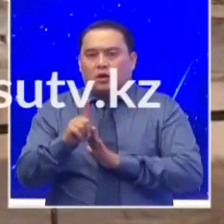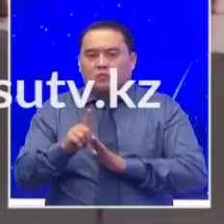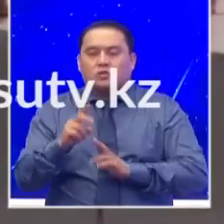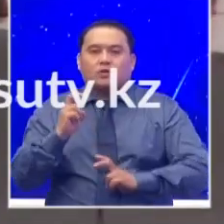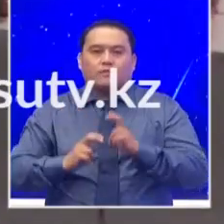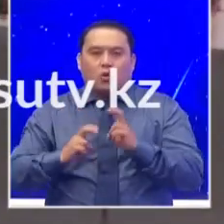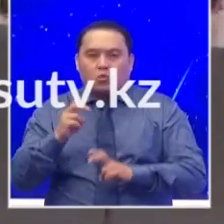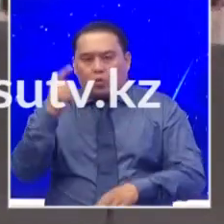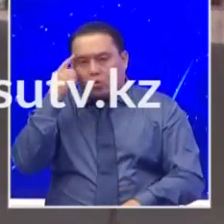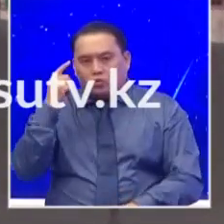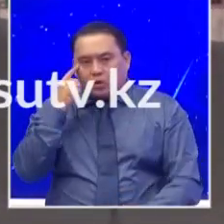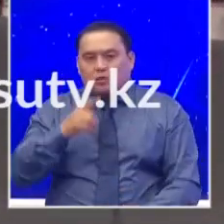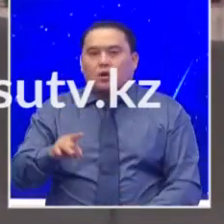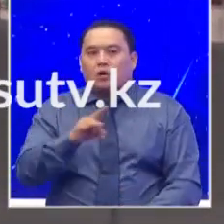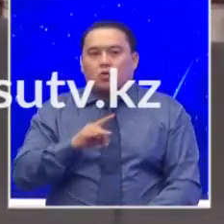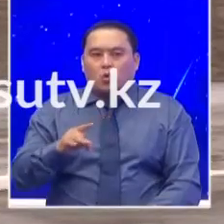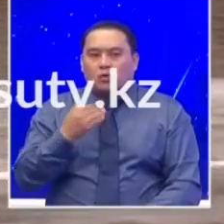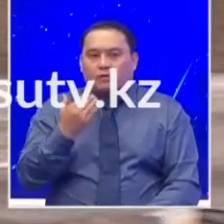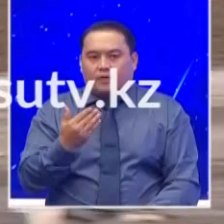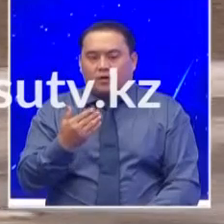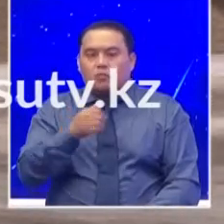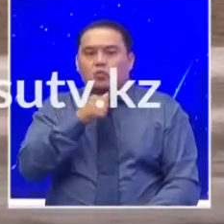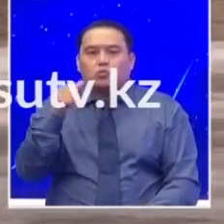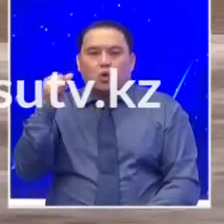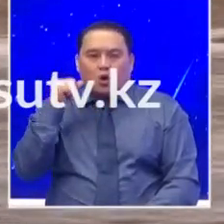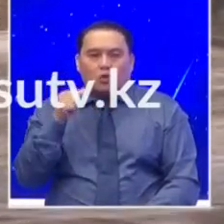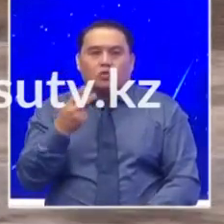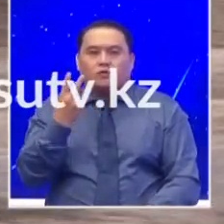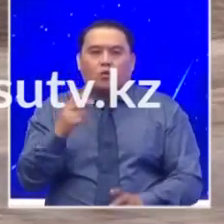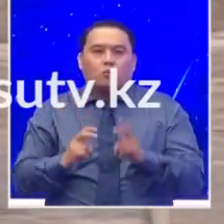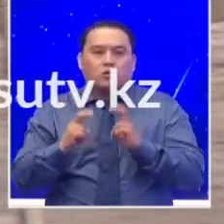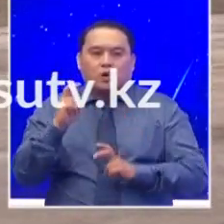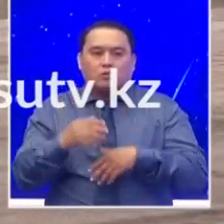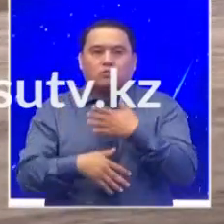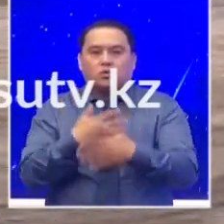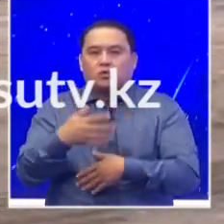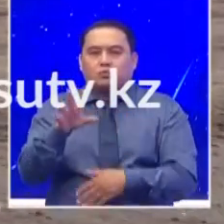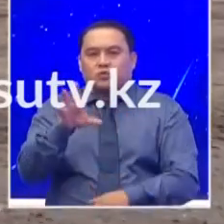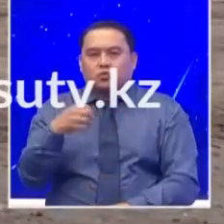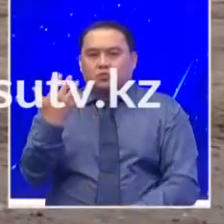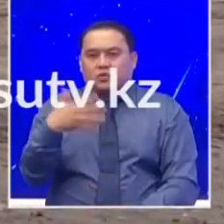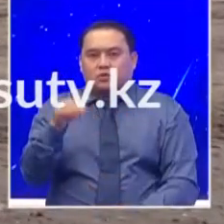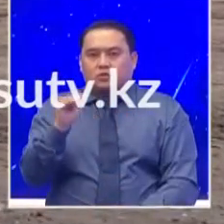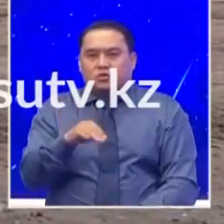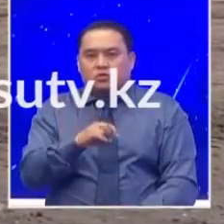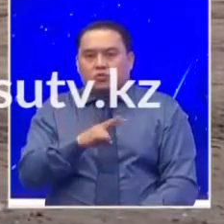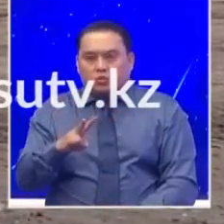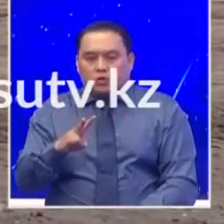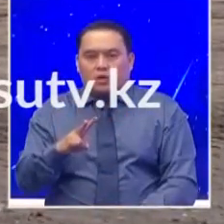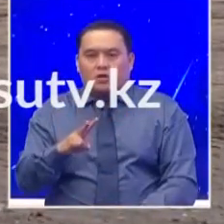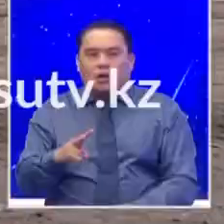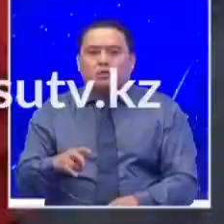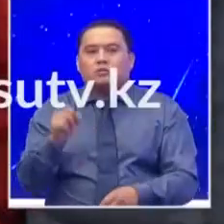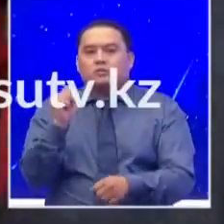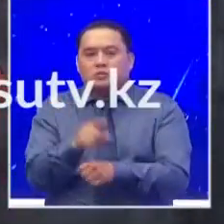заводы в Коксузском и Аксузском районах. В прошлом году на этих двух предприятиях переработали 550 тысяч тонн сырья. Теперь